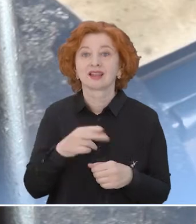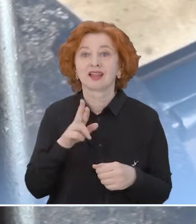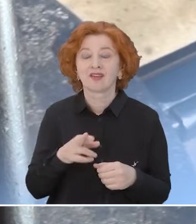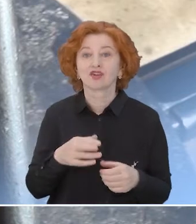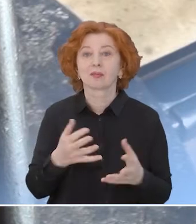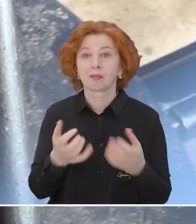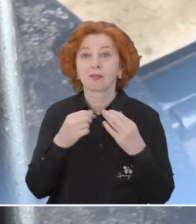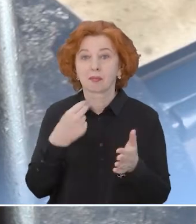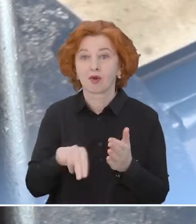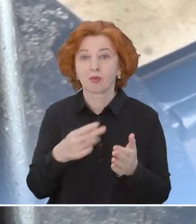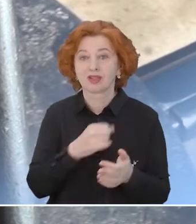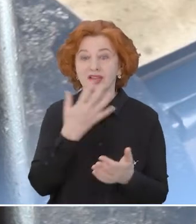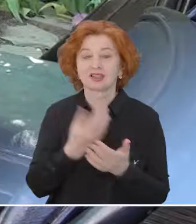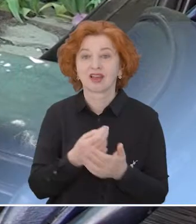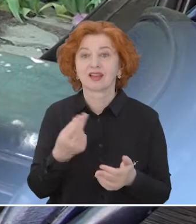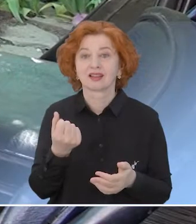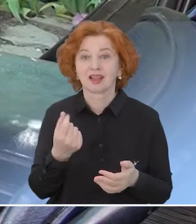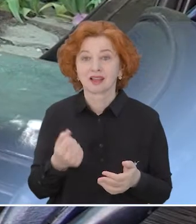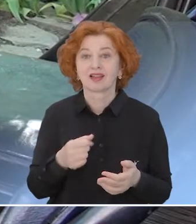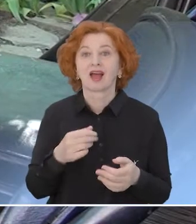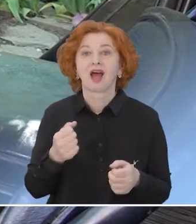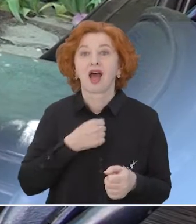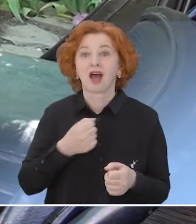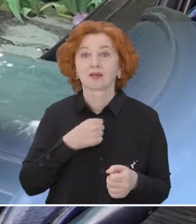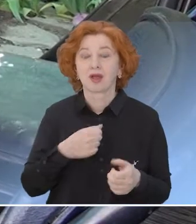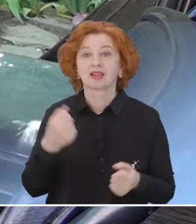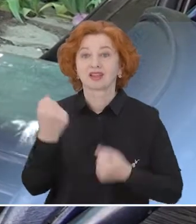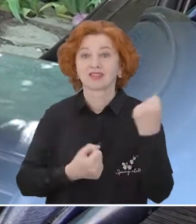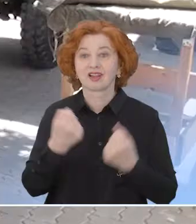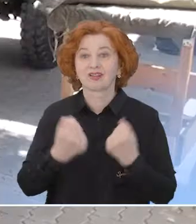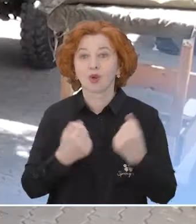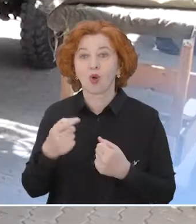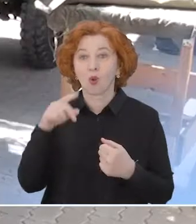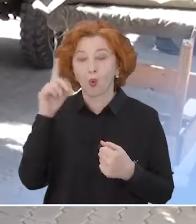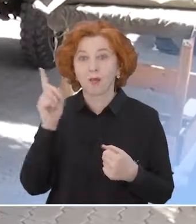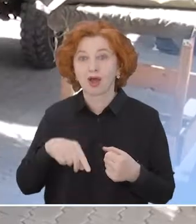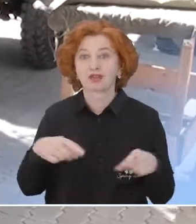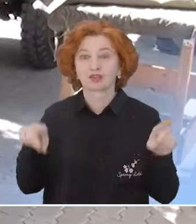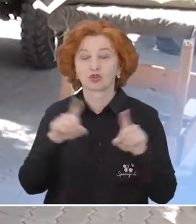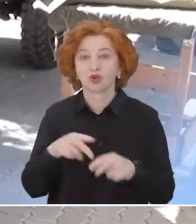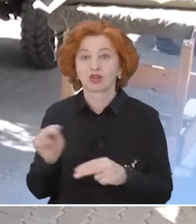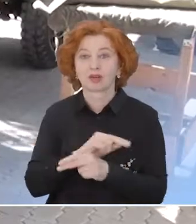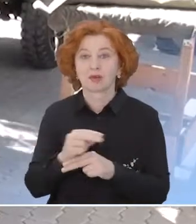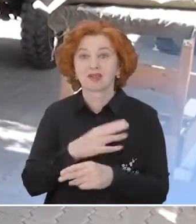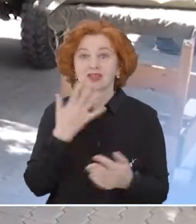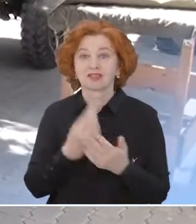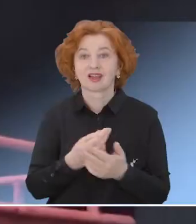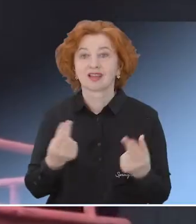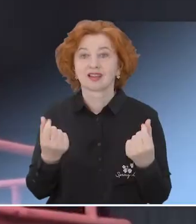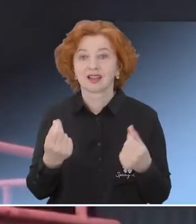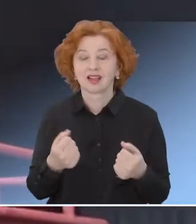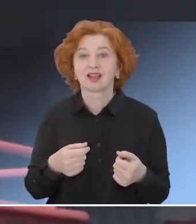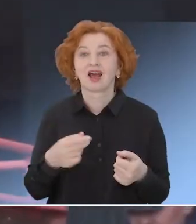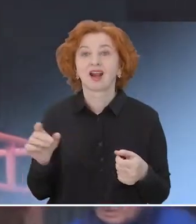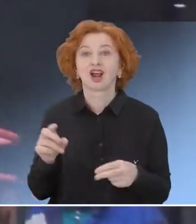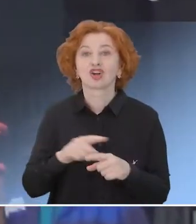Геннадий Яковлевич приобретал за свои средства. Армейский внедорожник 43-го года умельцы клуба тоже реставрировали за свои деньги.